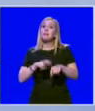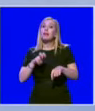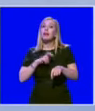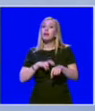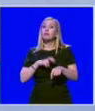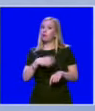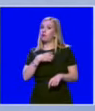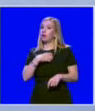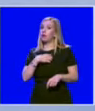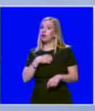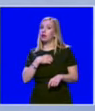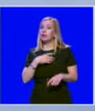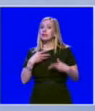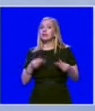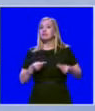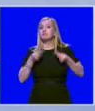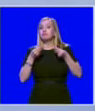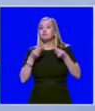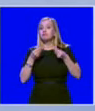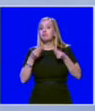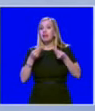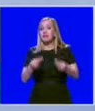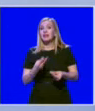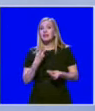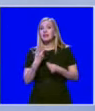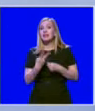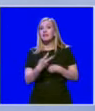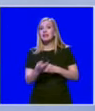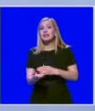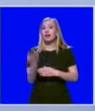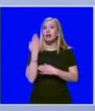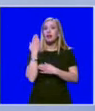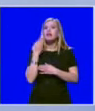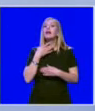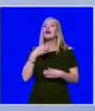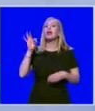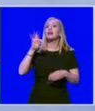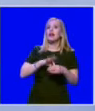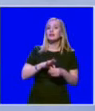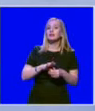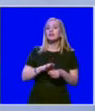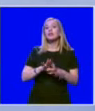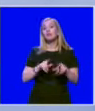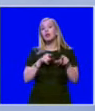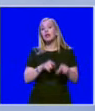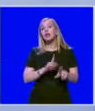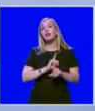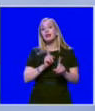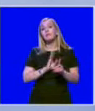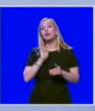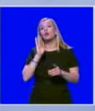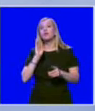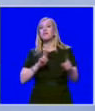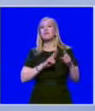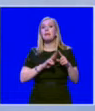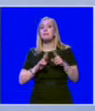Димитров, те дадат едни 200 000 гласа, които според тях няма да, по-голямата част от тях няма да отидат в ПП и в Демократична